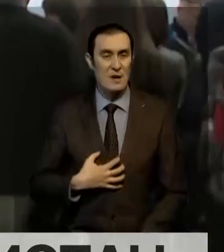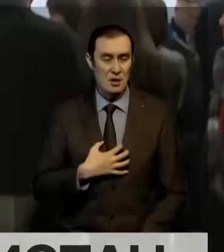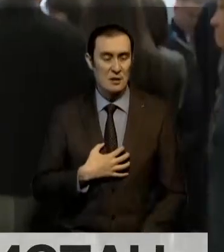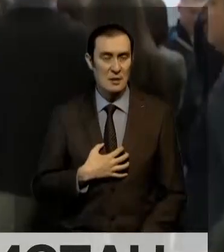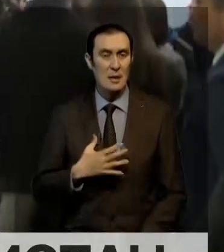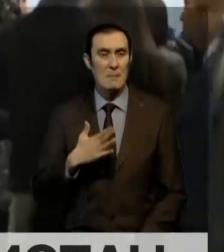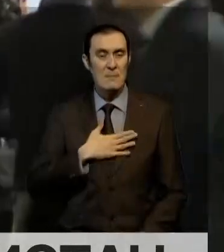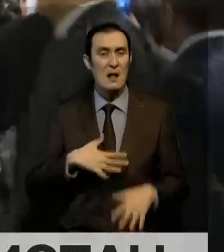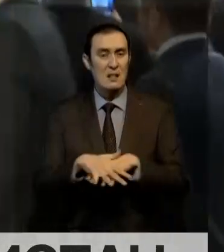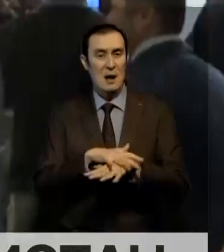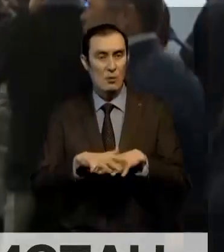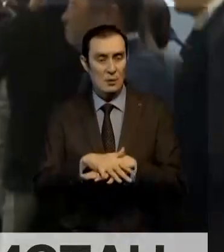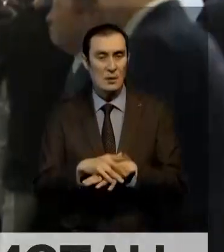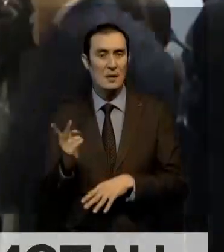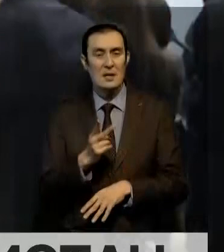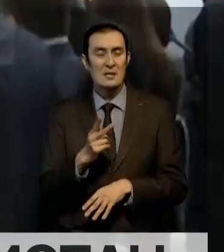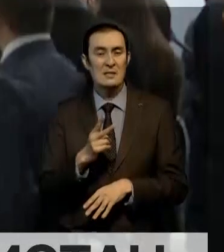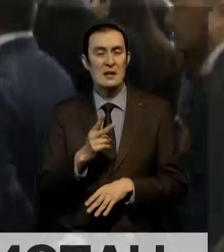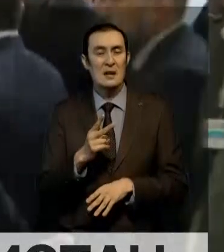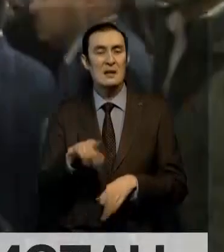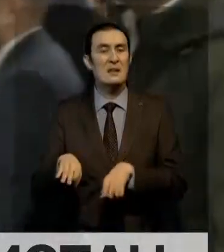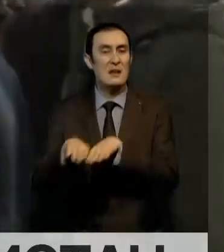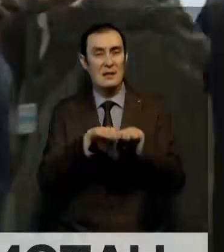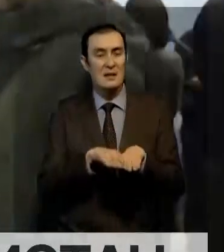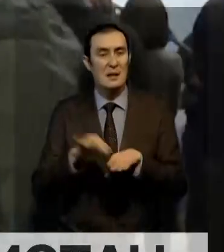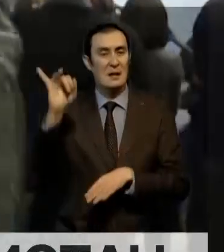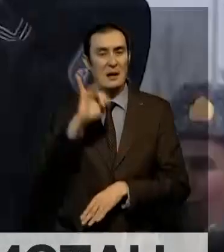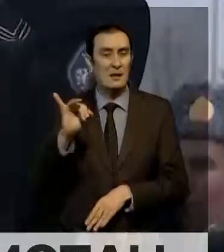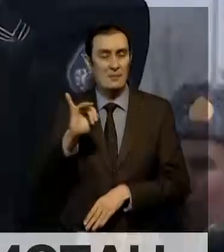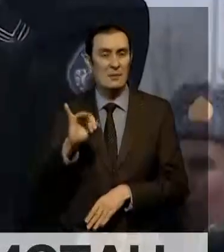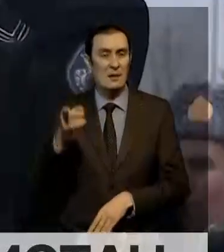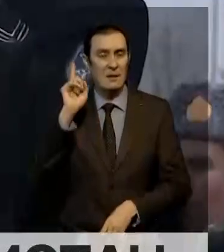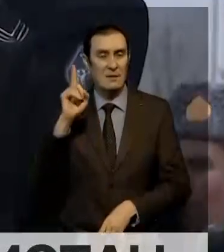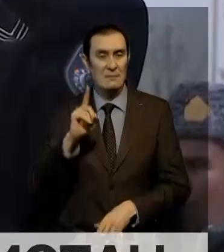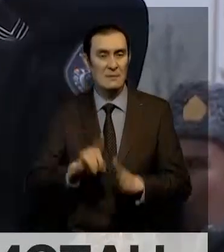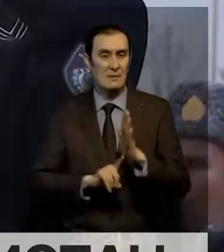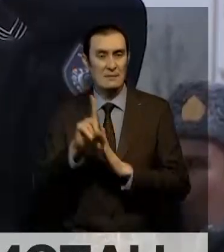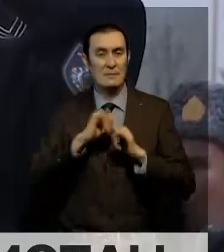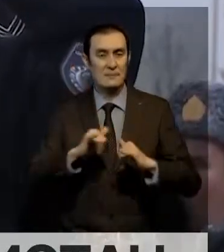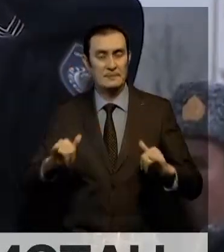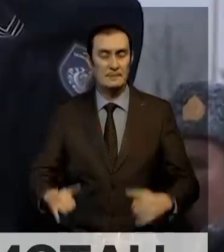Мы народы с едиными корнями, с очень древней историей.